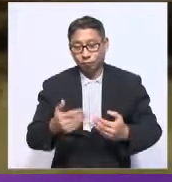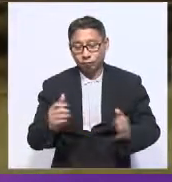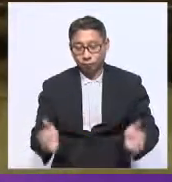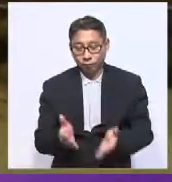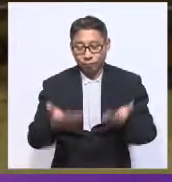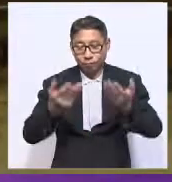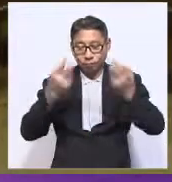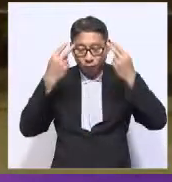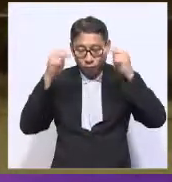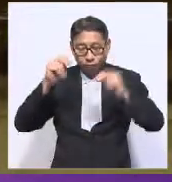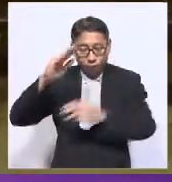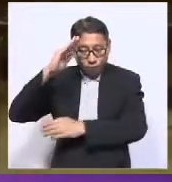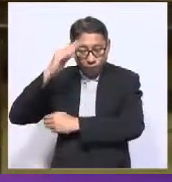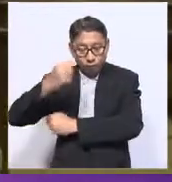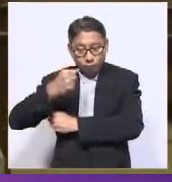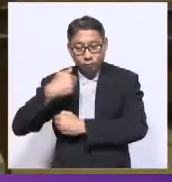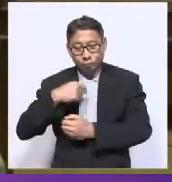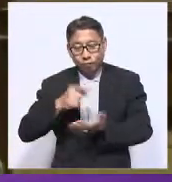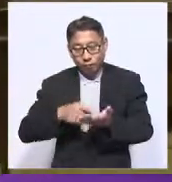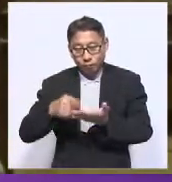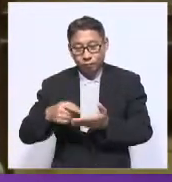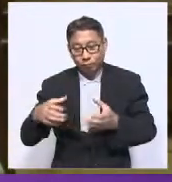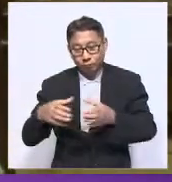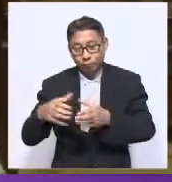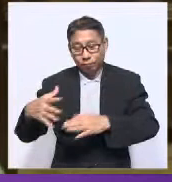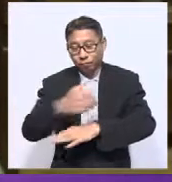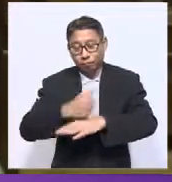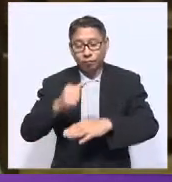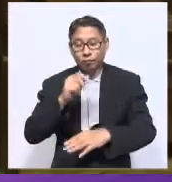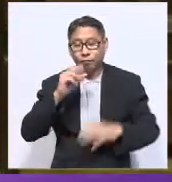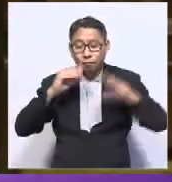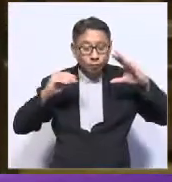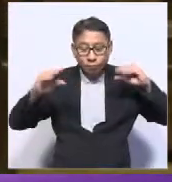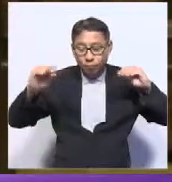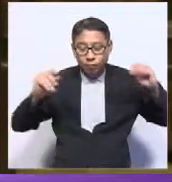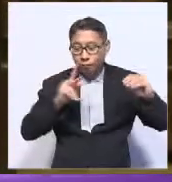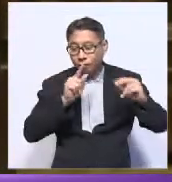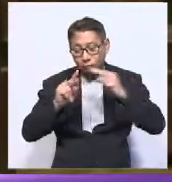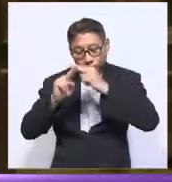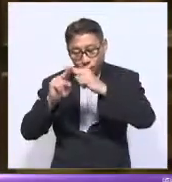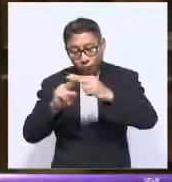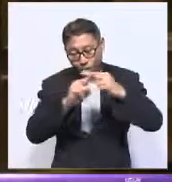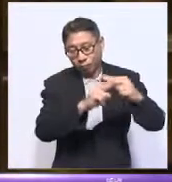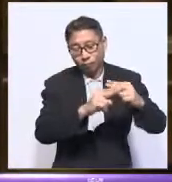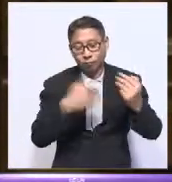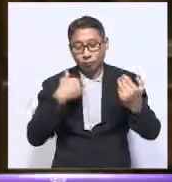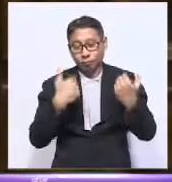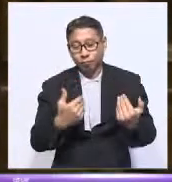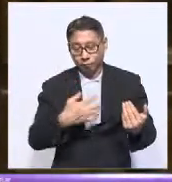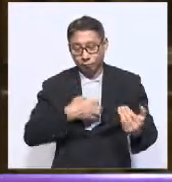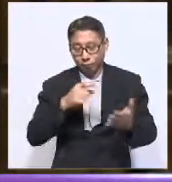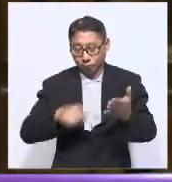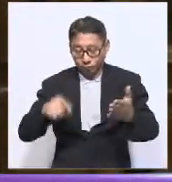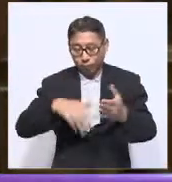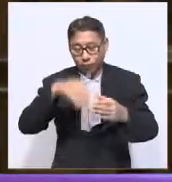ตรีให้เป็นที่ปรึกษาพรรคซึ่งเรื่องนี้ถือว่าเป็นแค่กระแสข่าวค่ะส่วนประเด็นที่กลุ่มคนอยากเลือกตั้